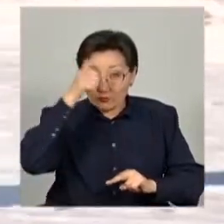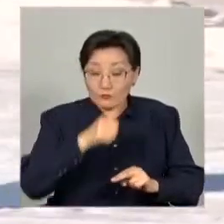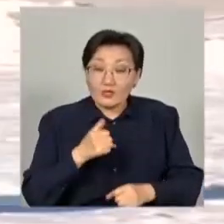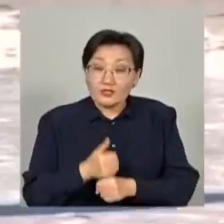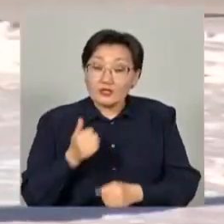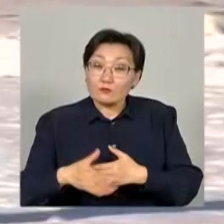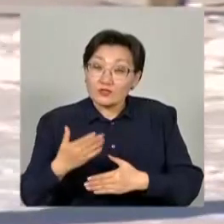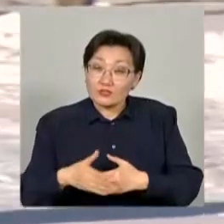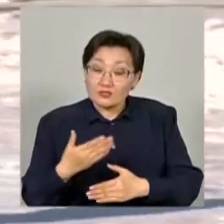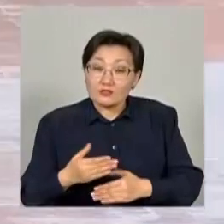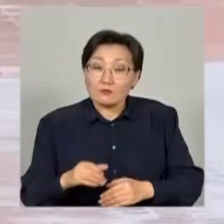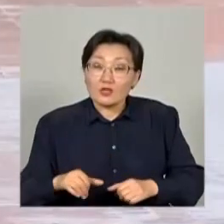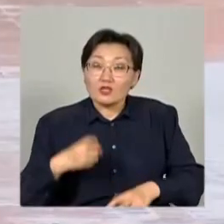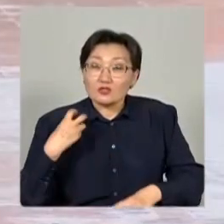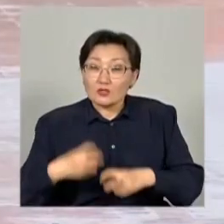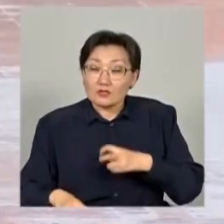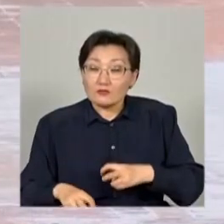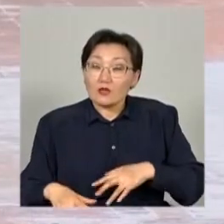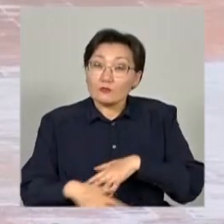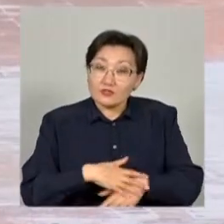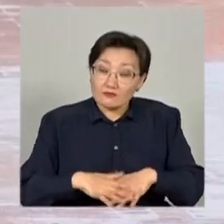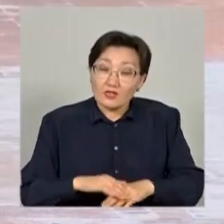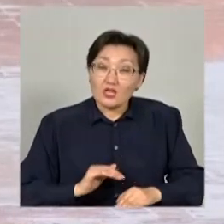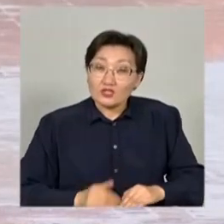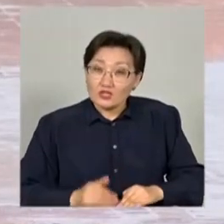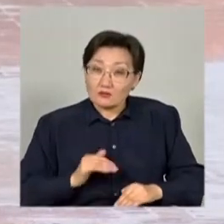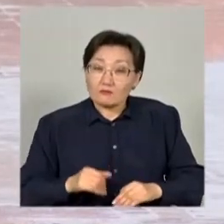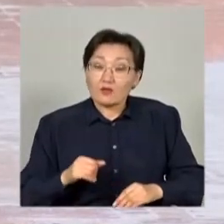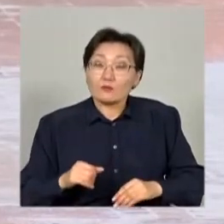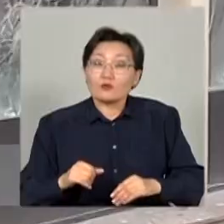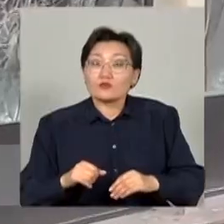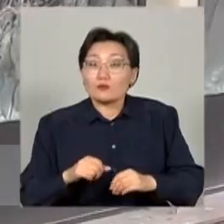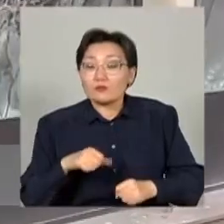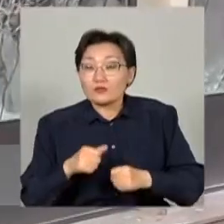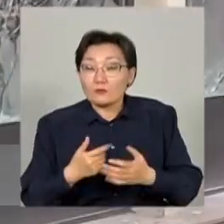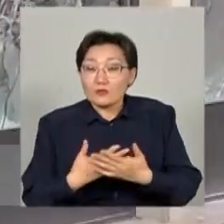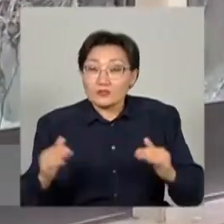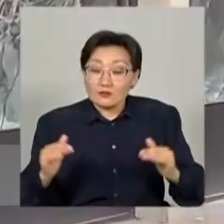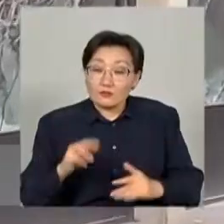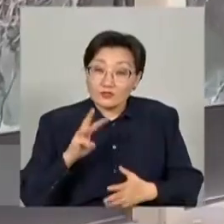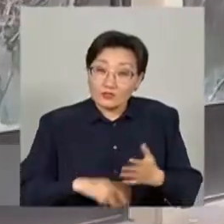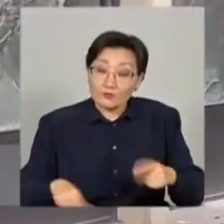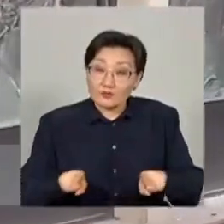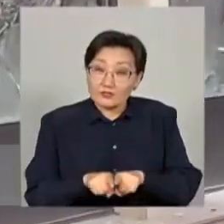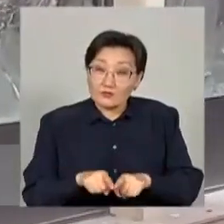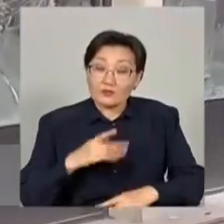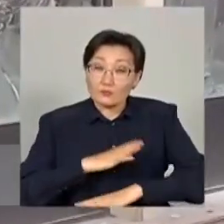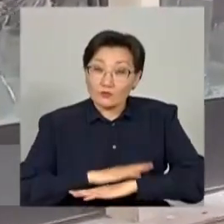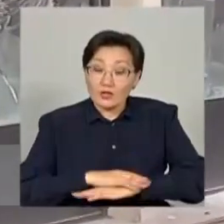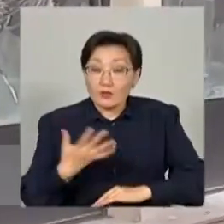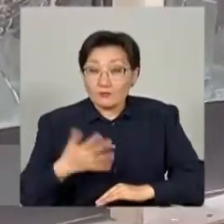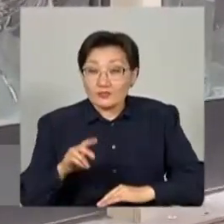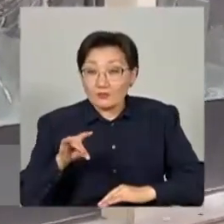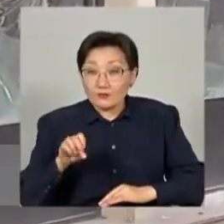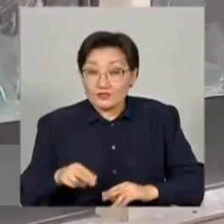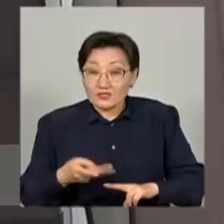Ужесточат наказание и за вандализм, порчу общественного и частного имущества. Отныне минимальная сумма штрафа за такой проступок составит 50